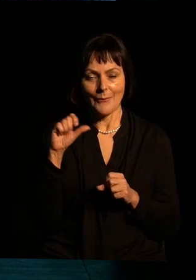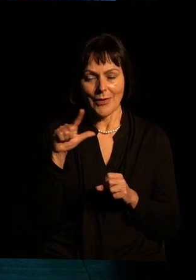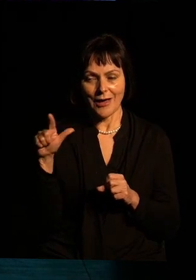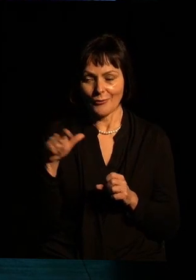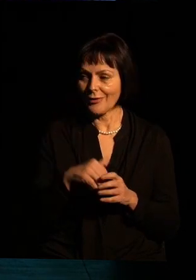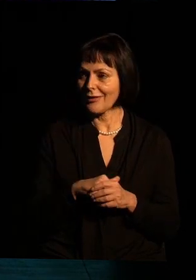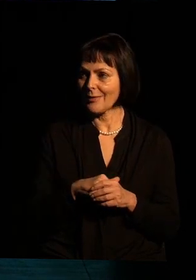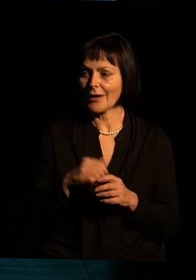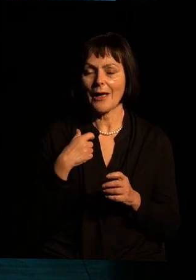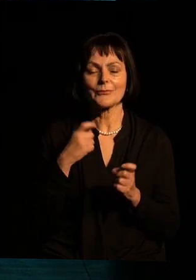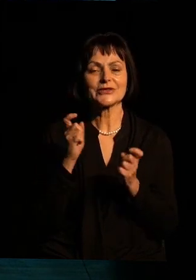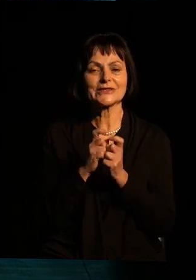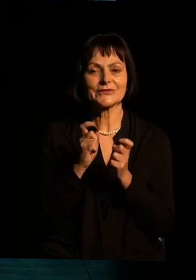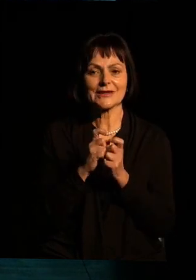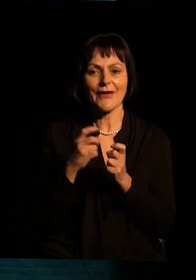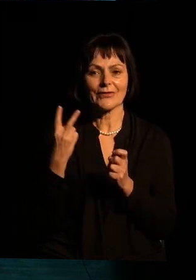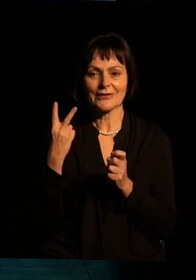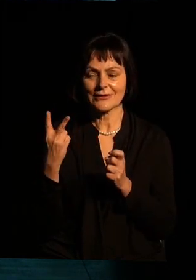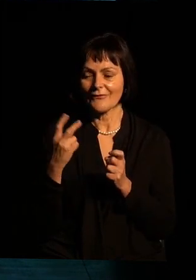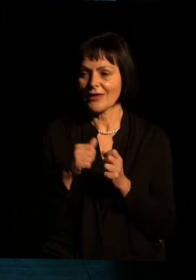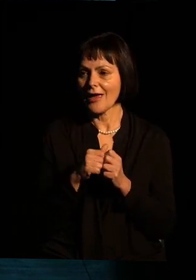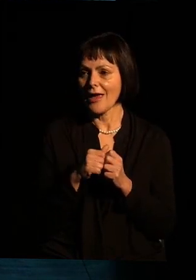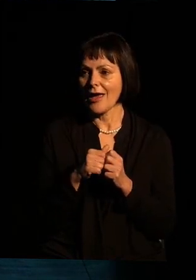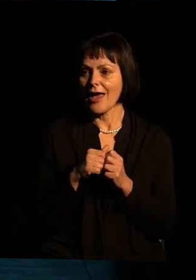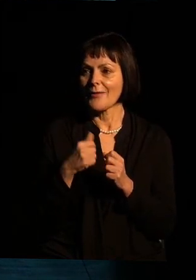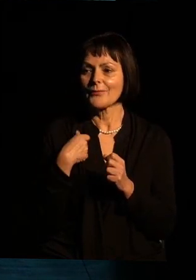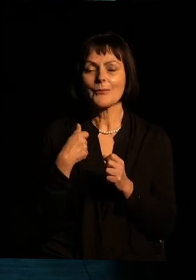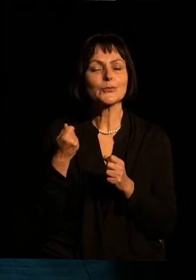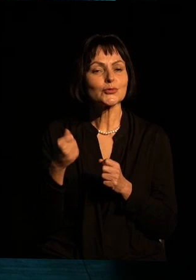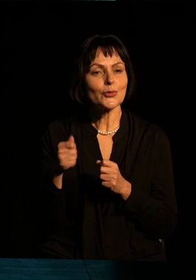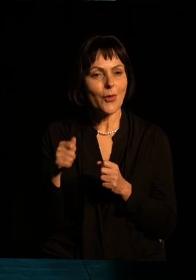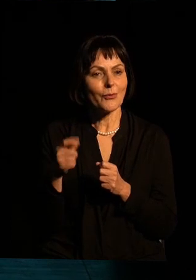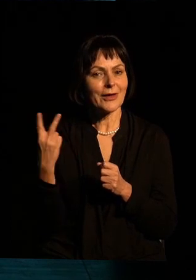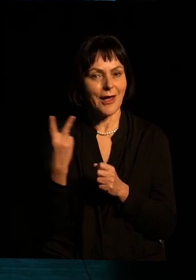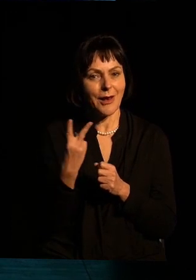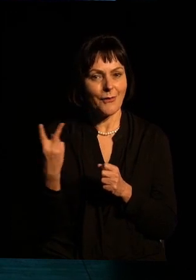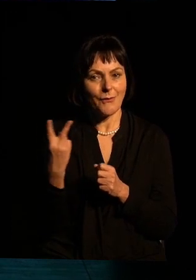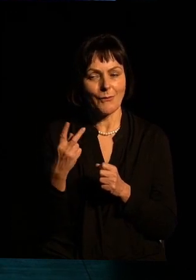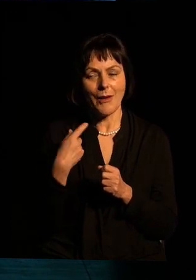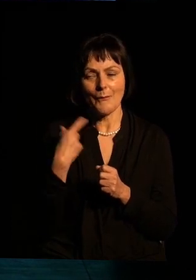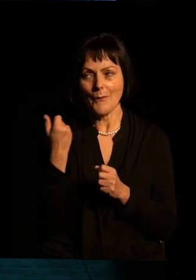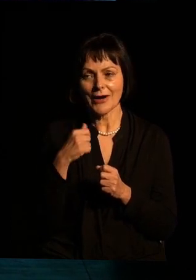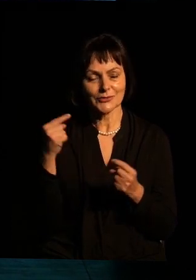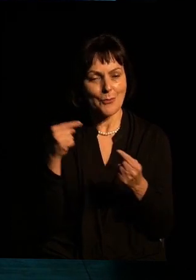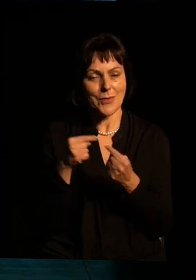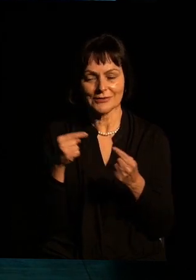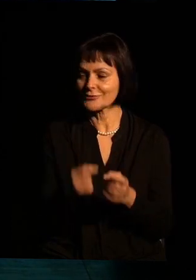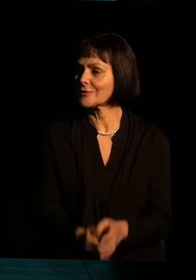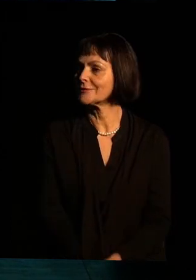dwie przeciwstawne, można powiedzieć, ksywki, ale obie bardzo